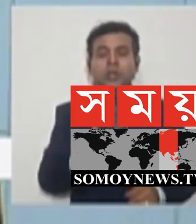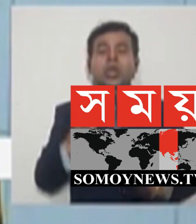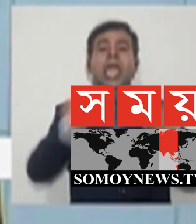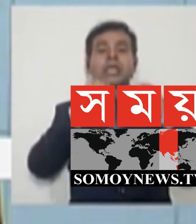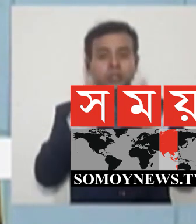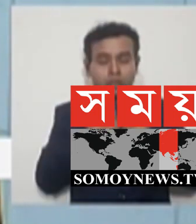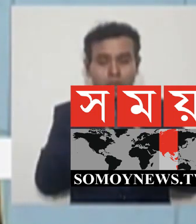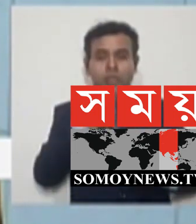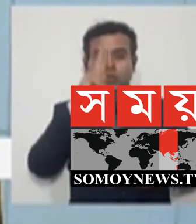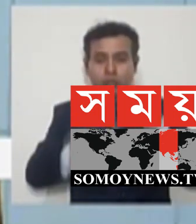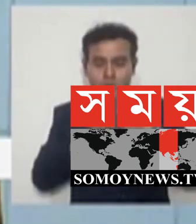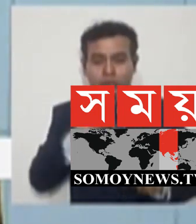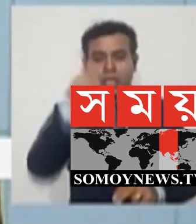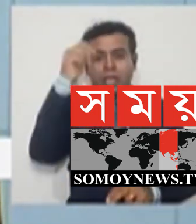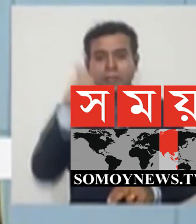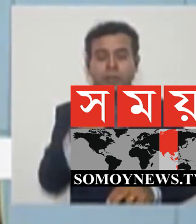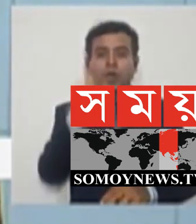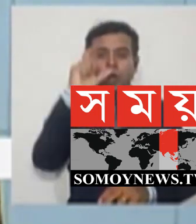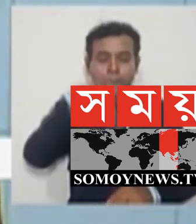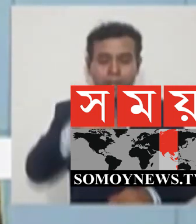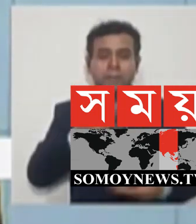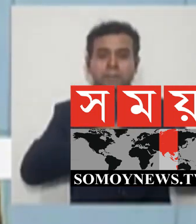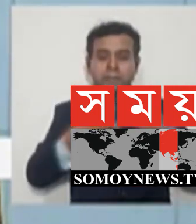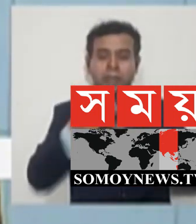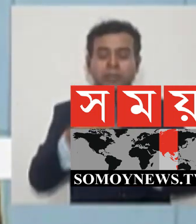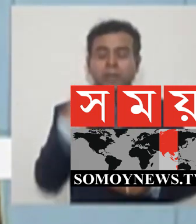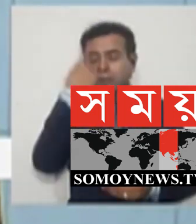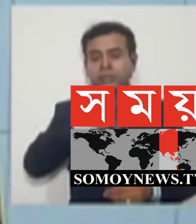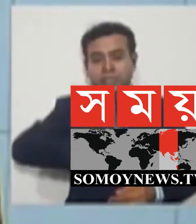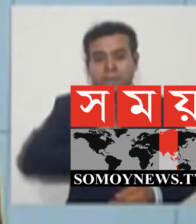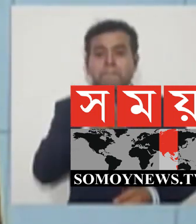ও ব্যক্তি এই জাতীয় দুর্যোগে আমাদের পাশে আছেন।